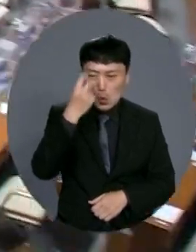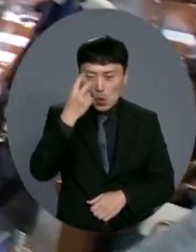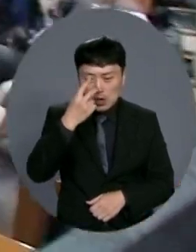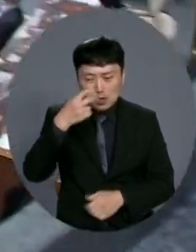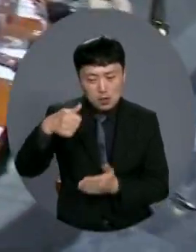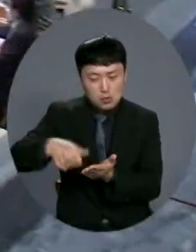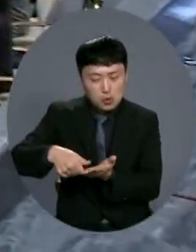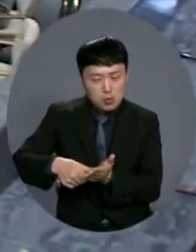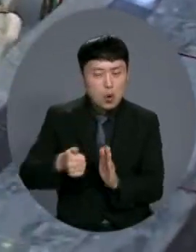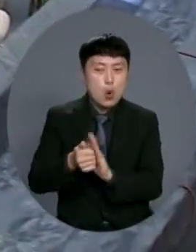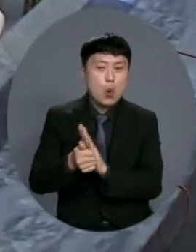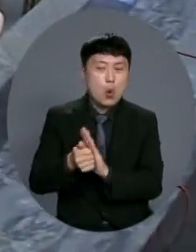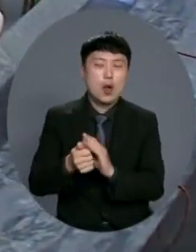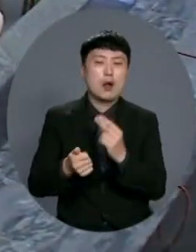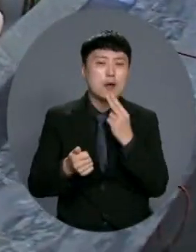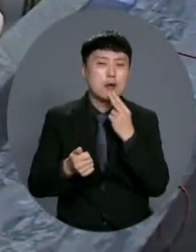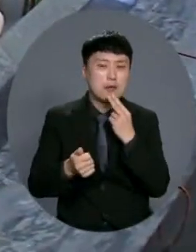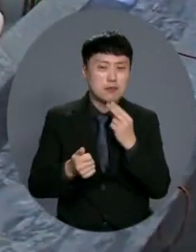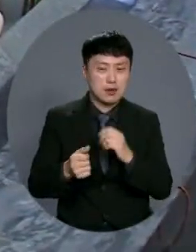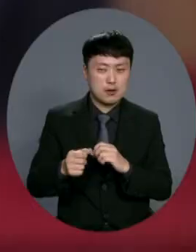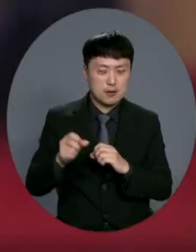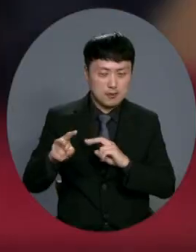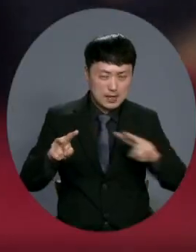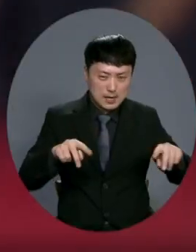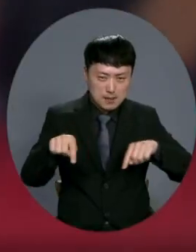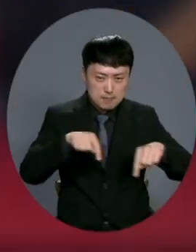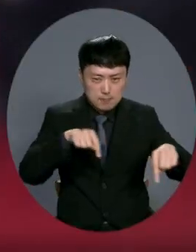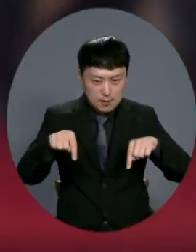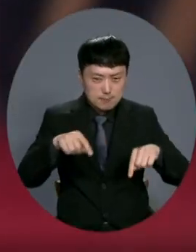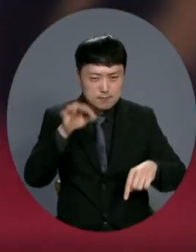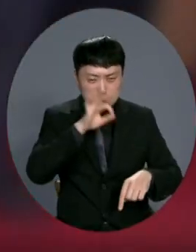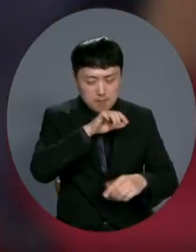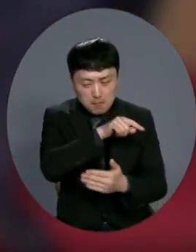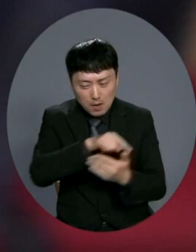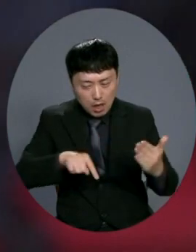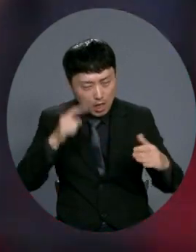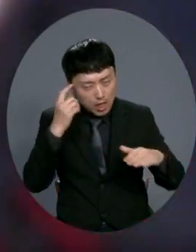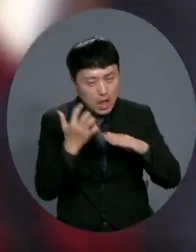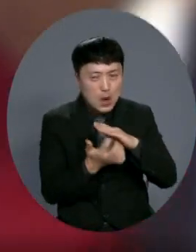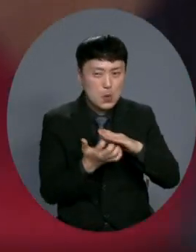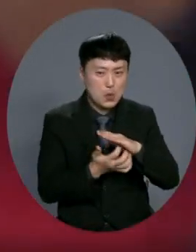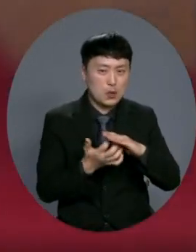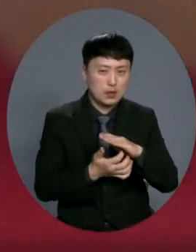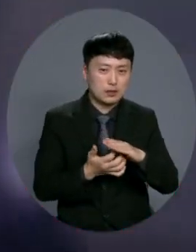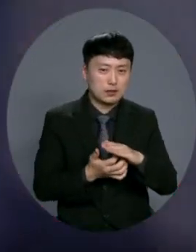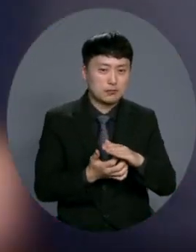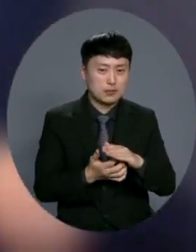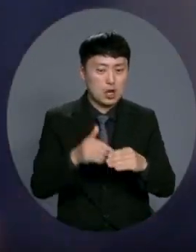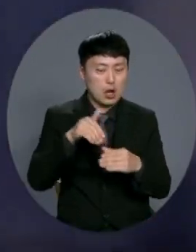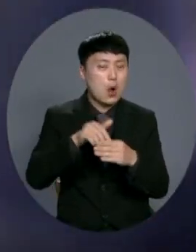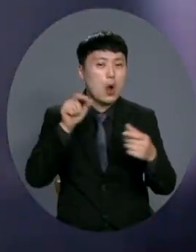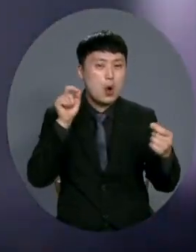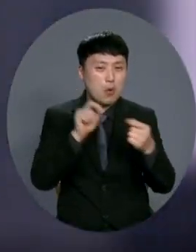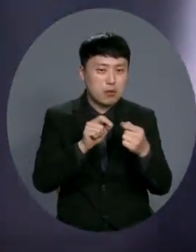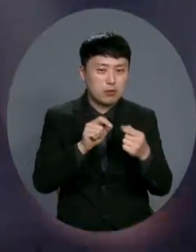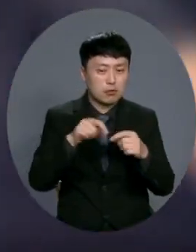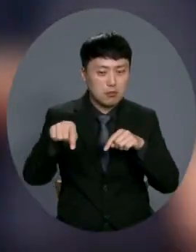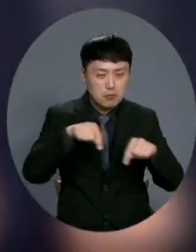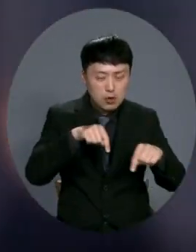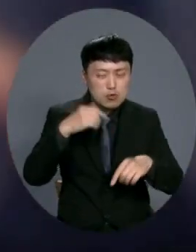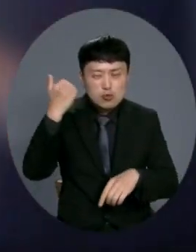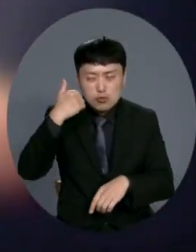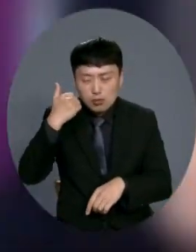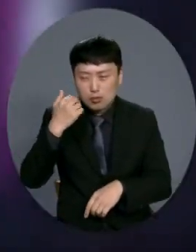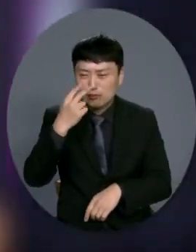대한 배은 하지 않고 정치인들이 의 유리만 따지면서 다가오는 총선도 깜깜이 선거로